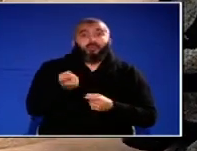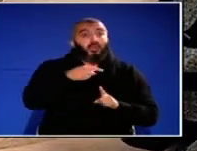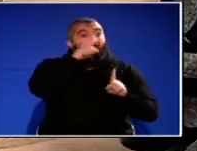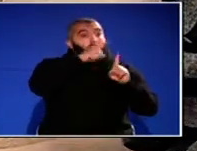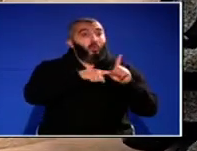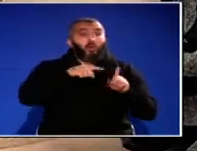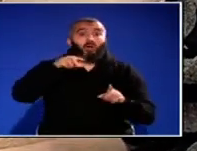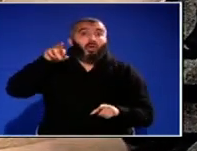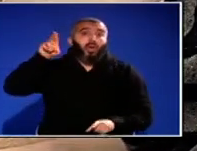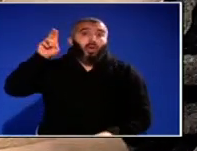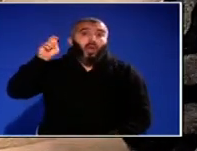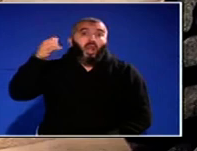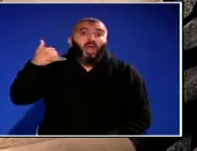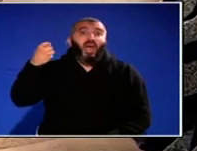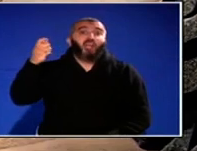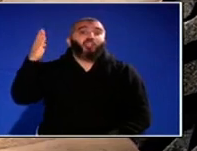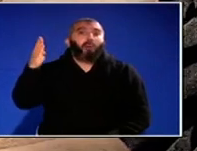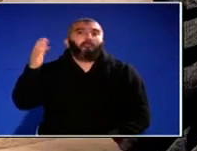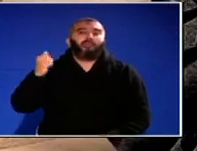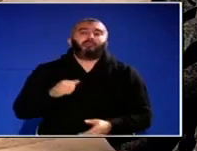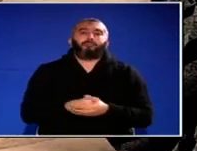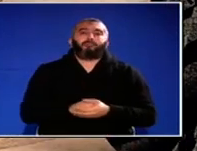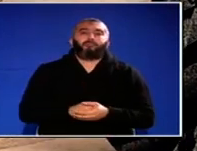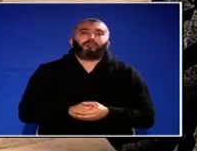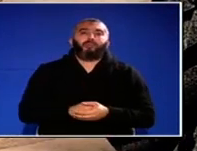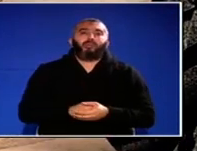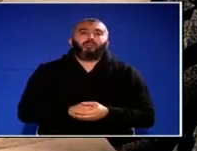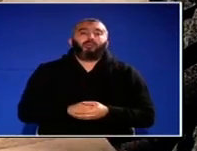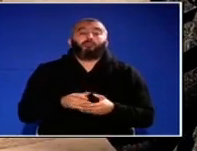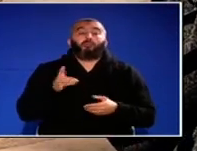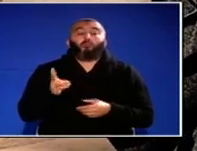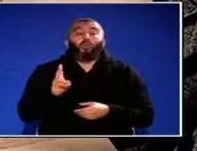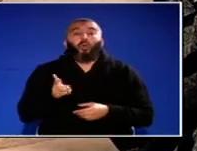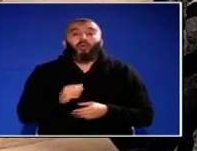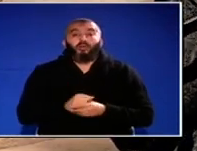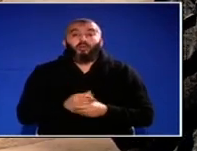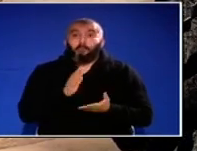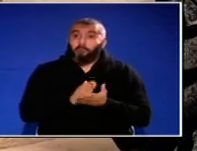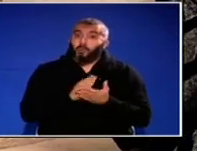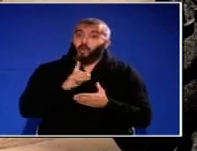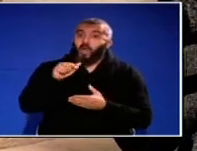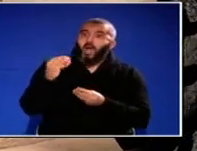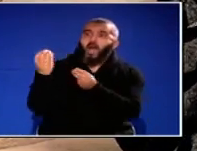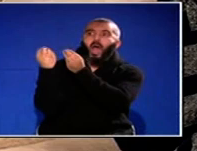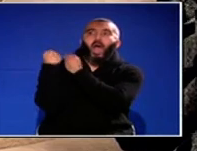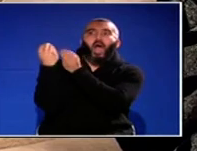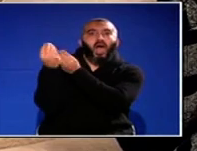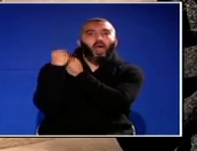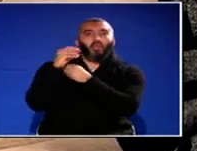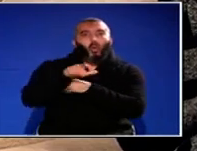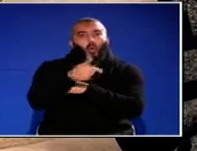نعم رجب أو الأشهر الأخرى يعني الحرم الأخرى، لكأن لماذا؟ لأن لها خصوصية الأجر، الأجر يختلف فيها